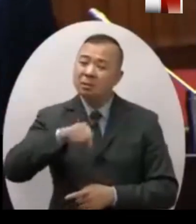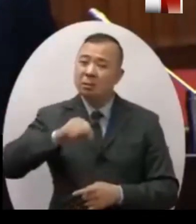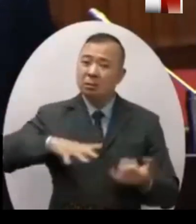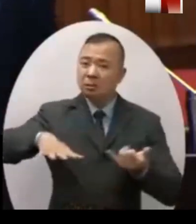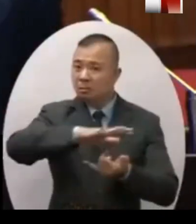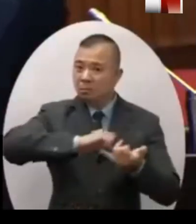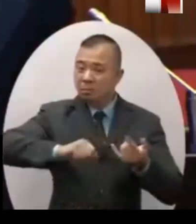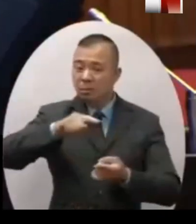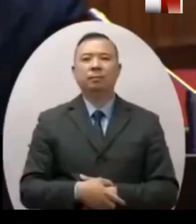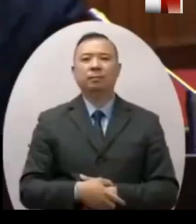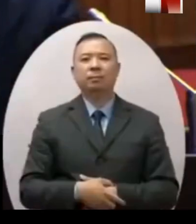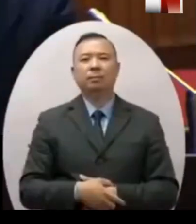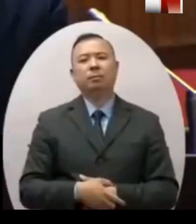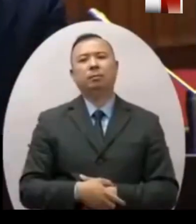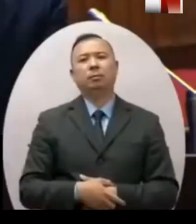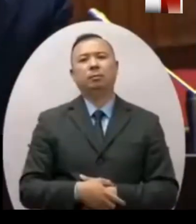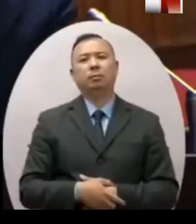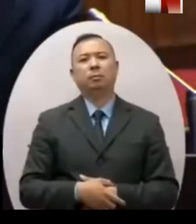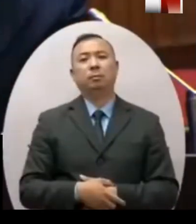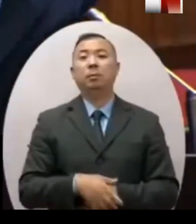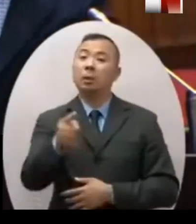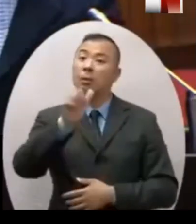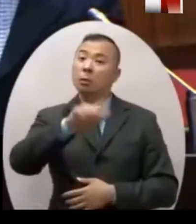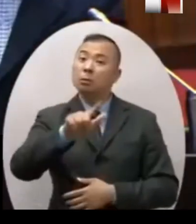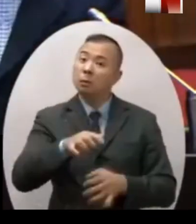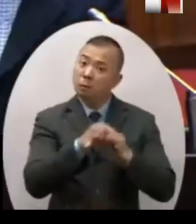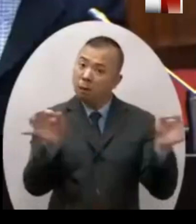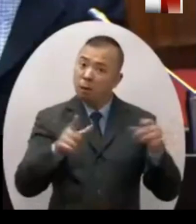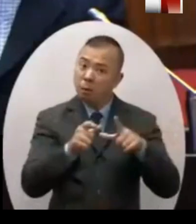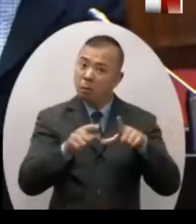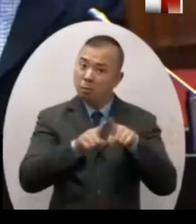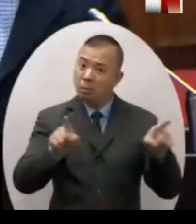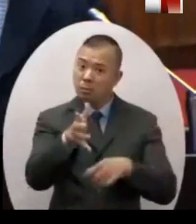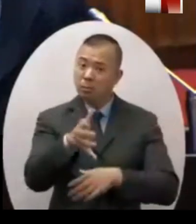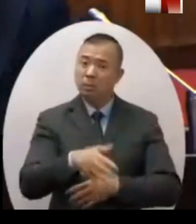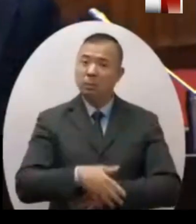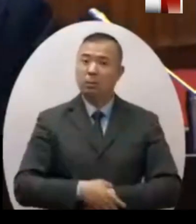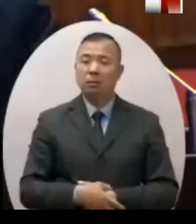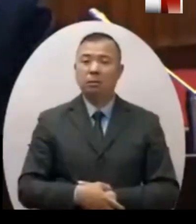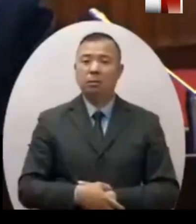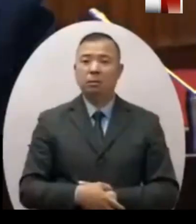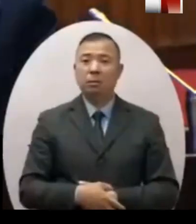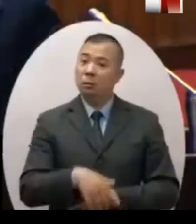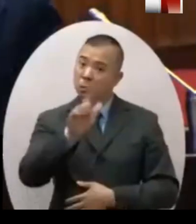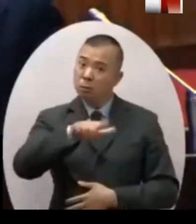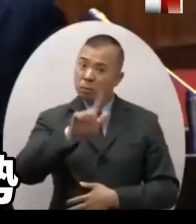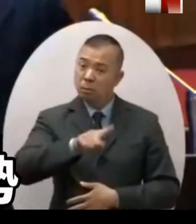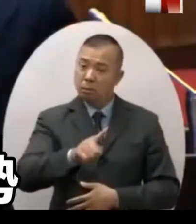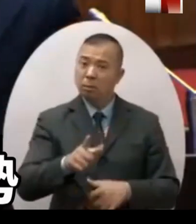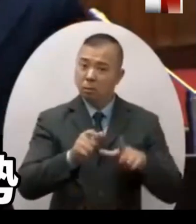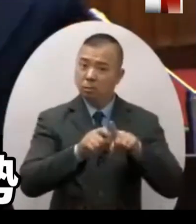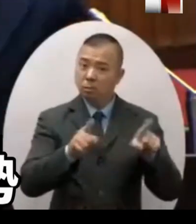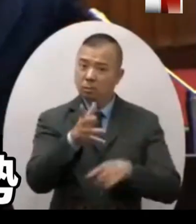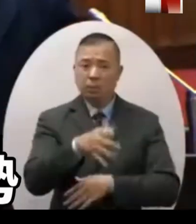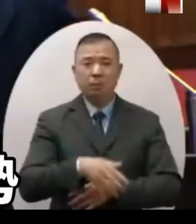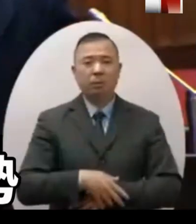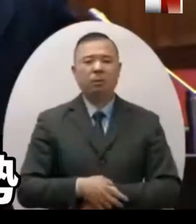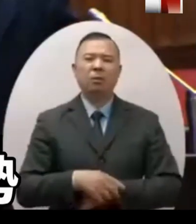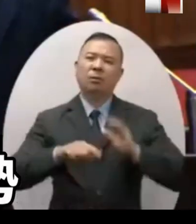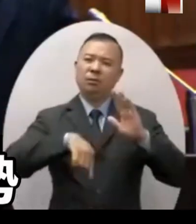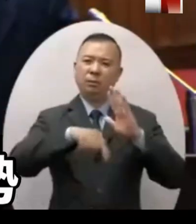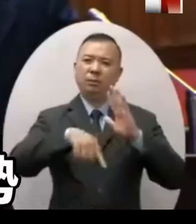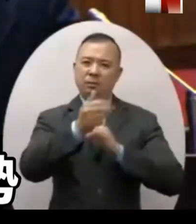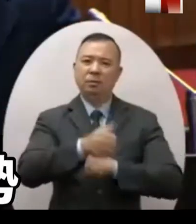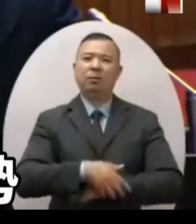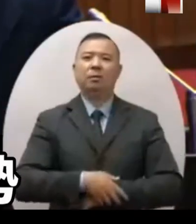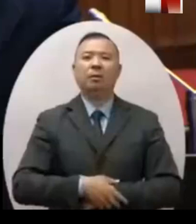万更照顾全民， 对吗？ 那你发6000公平吗？ 六千以外，我们还特别去照顾， 对不对？ 还有一笔经费去